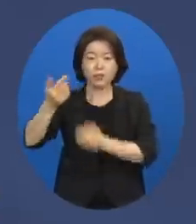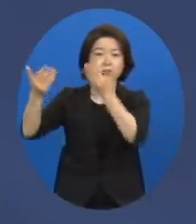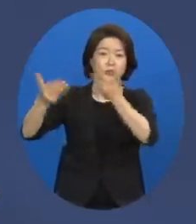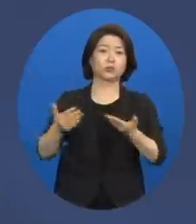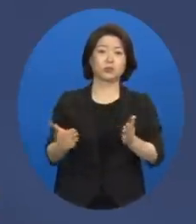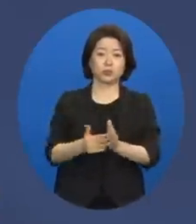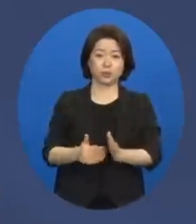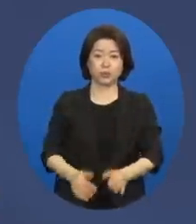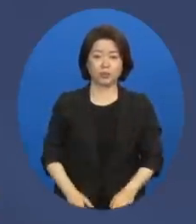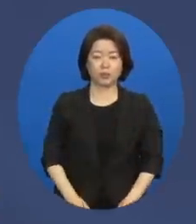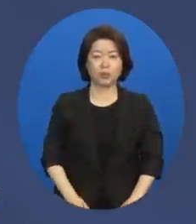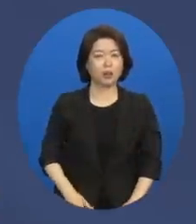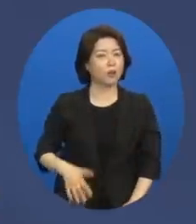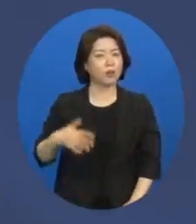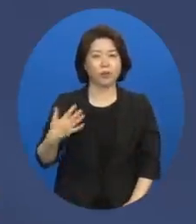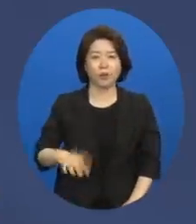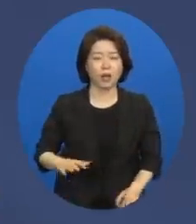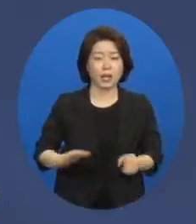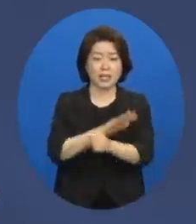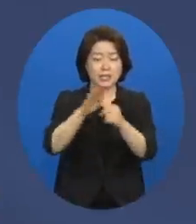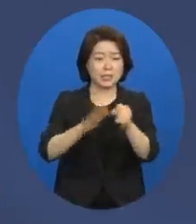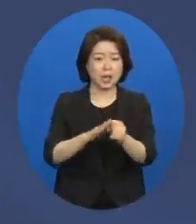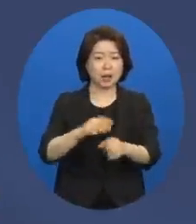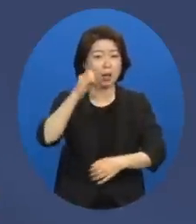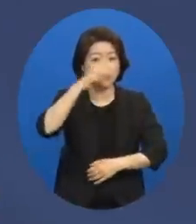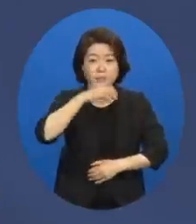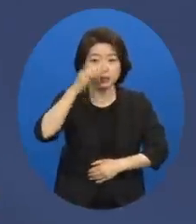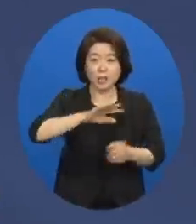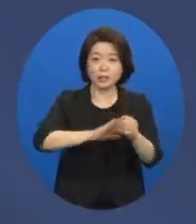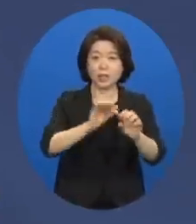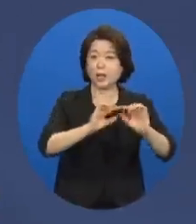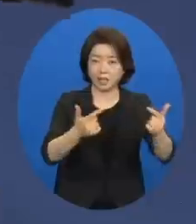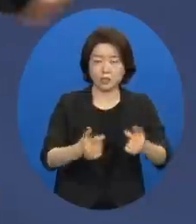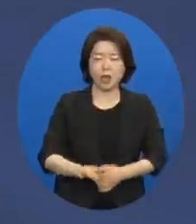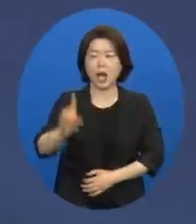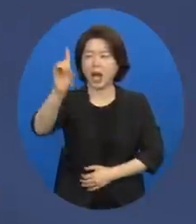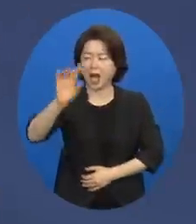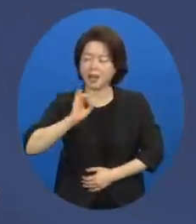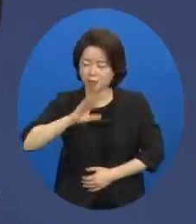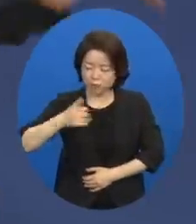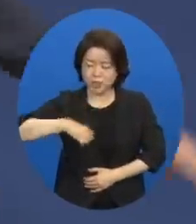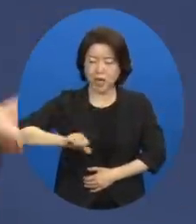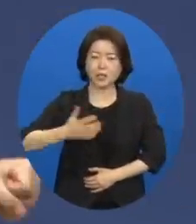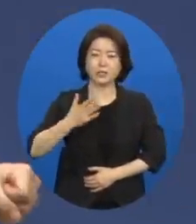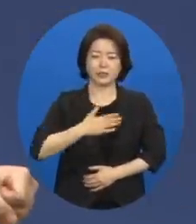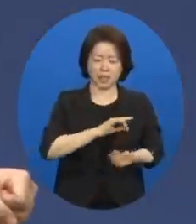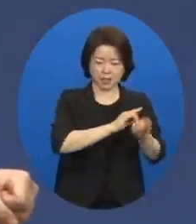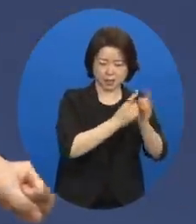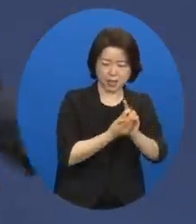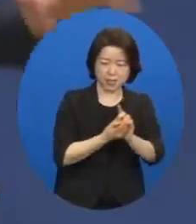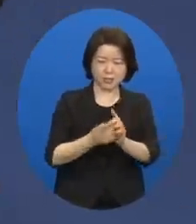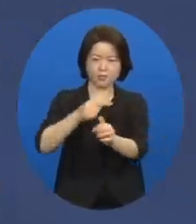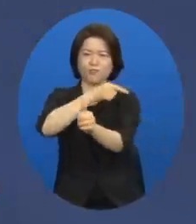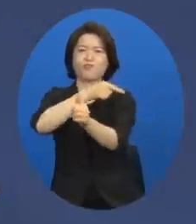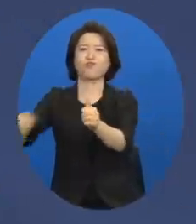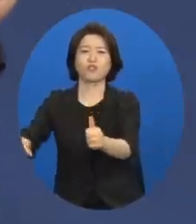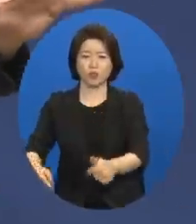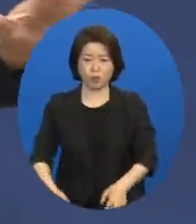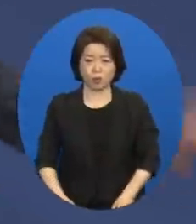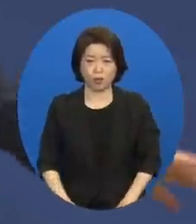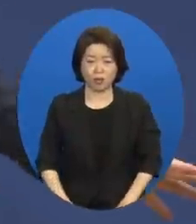확증하셨느니라. 사랑을 하는데 보통 사랑을 한 게 아니라 하나밖에 없는 아들을 내 대신 잡아서 그